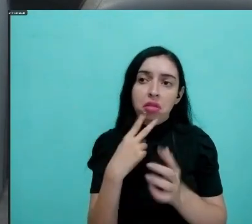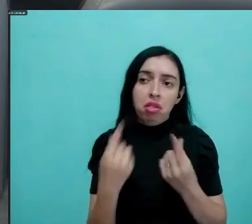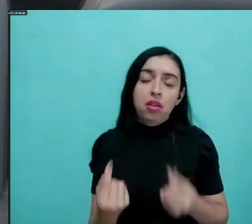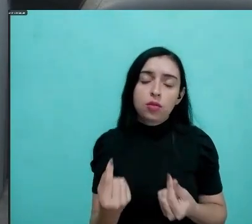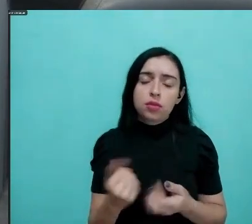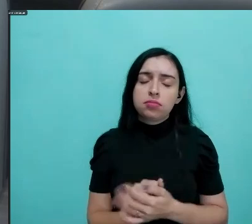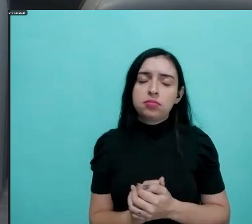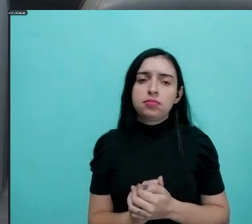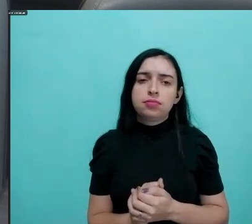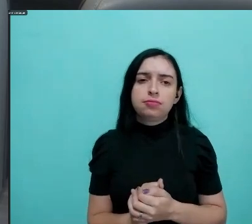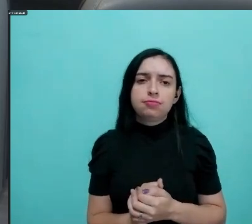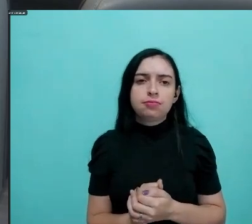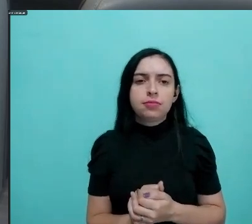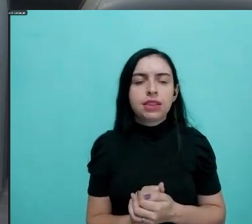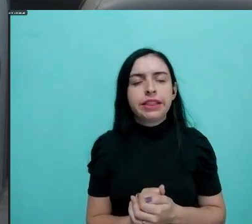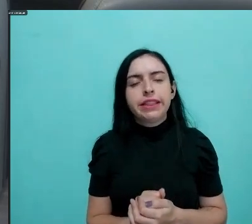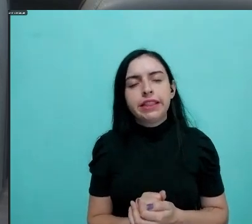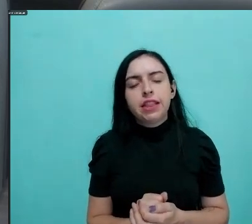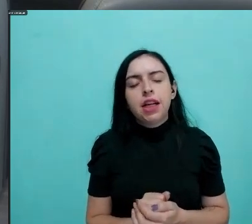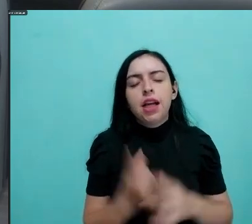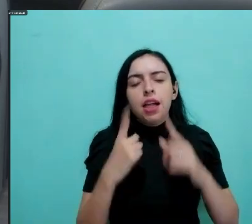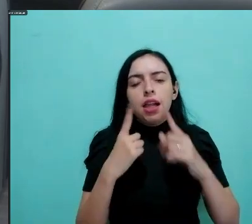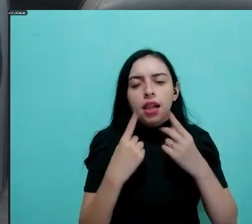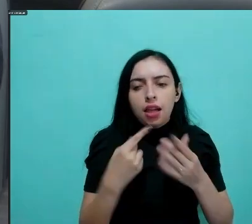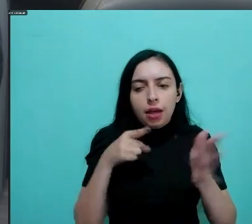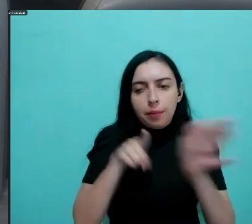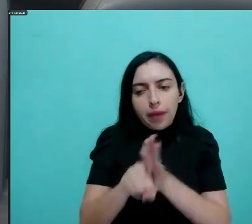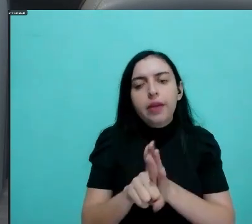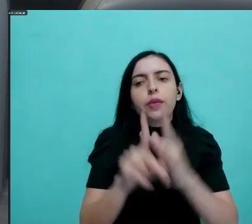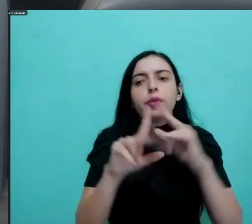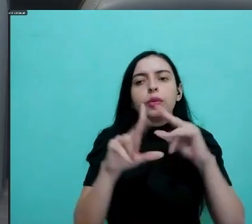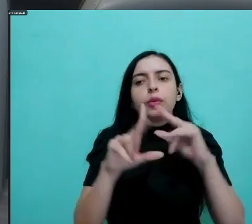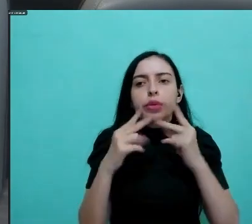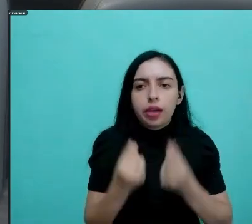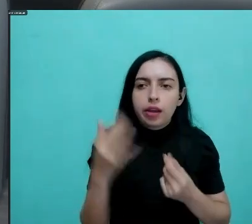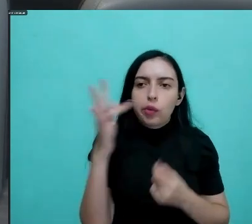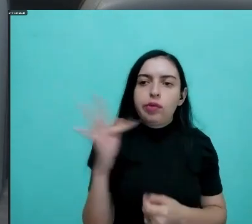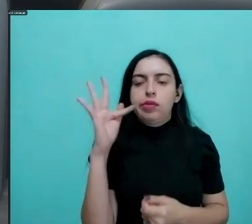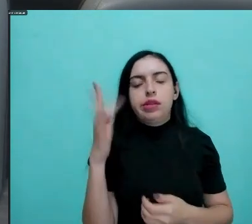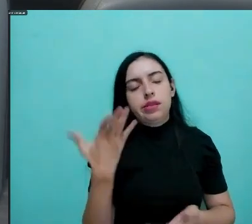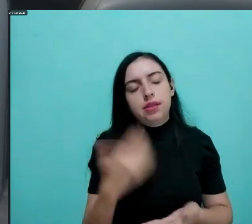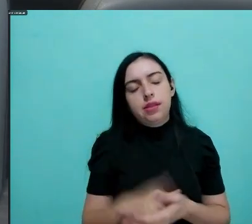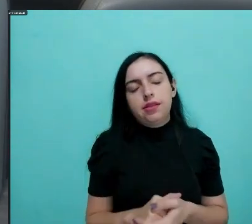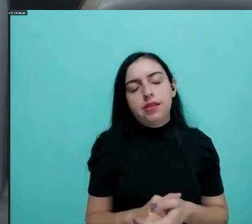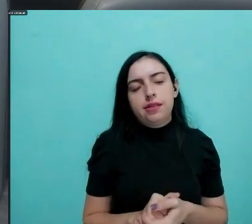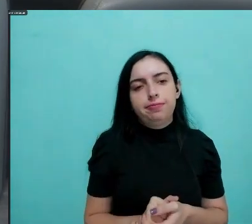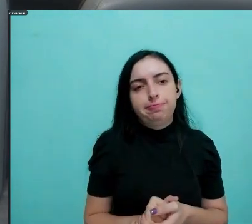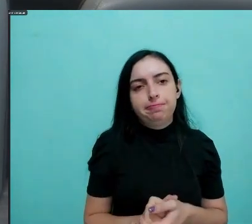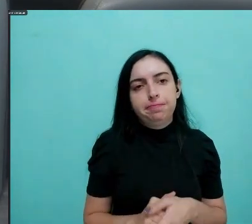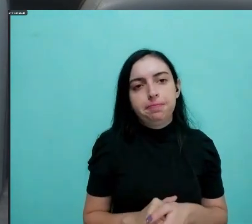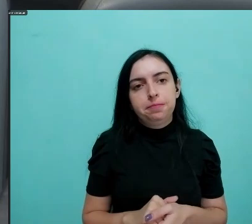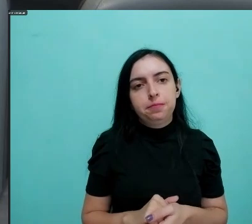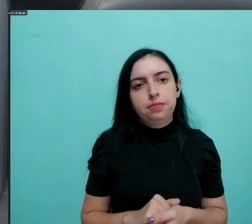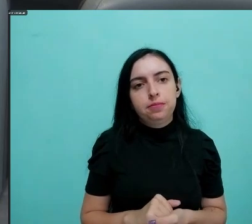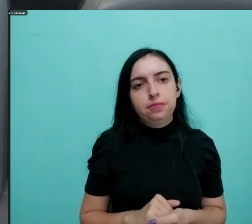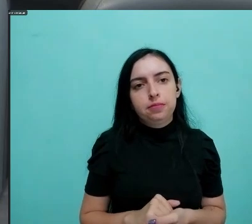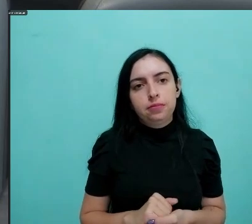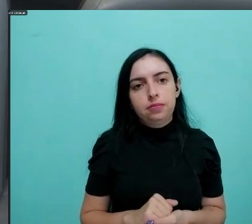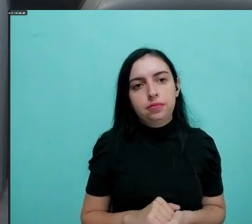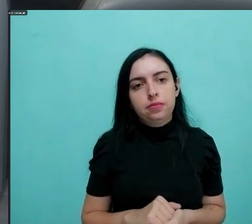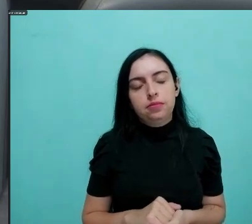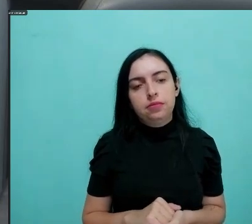Je voudrais vous poser une question sur la fin de la Troisième République. Avec l'armistice,